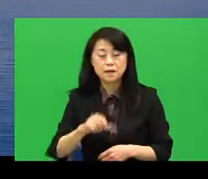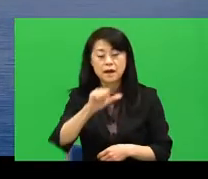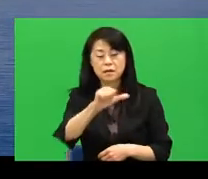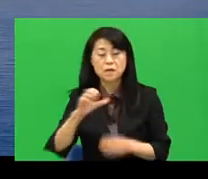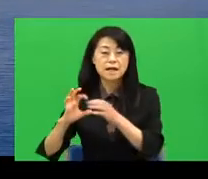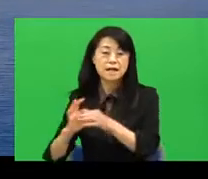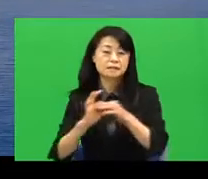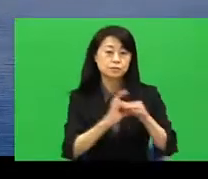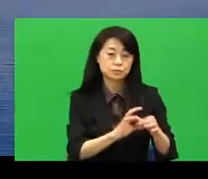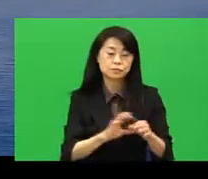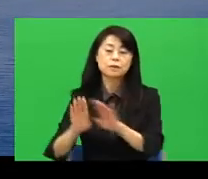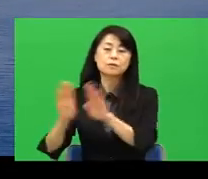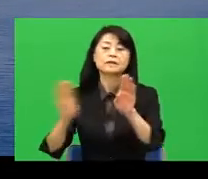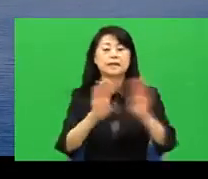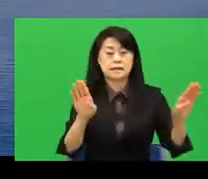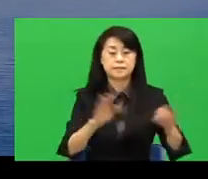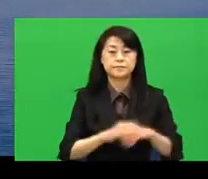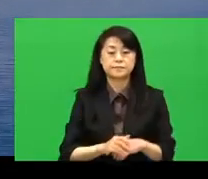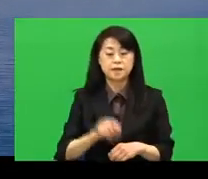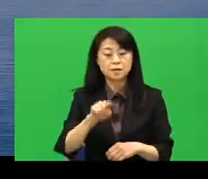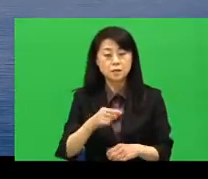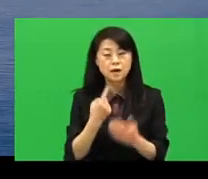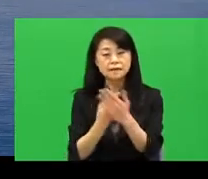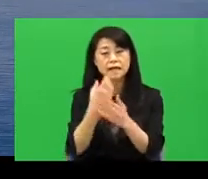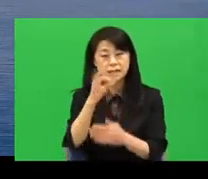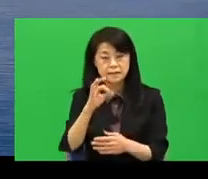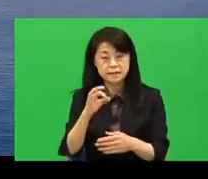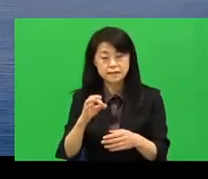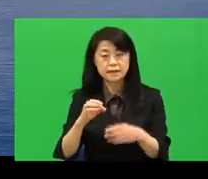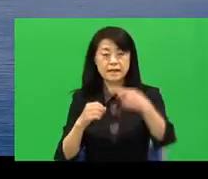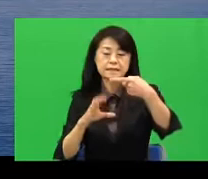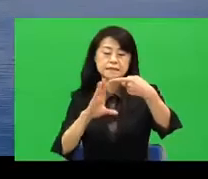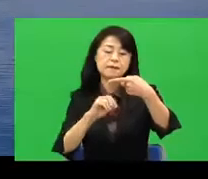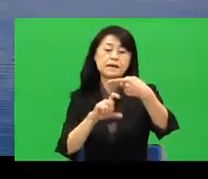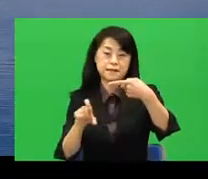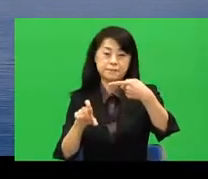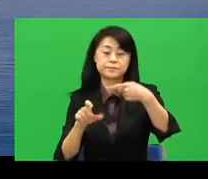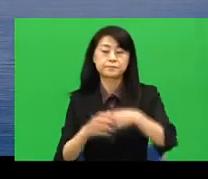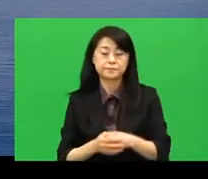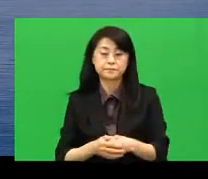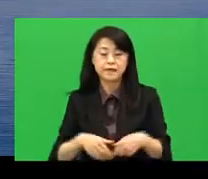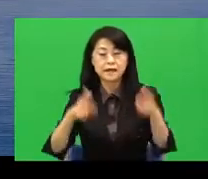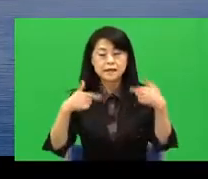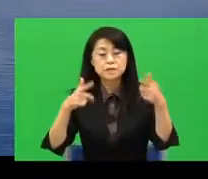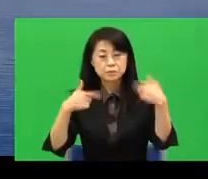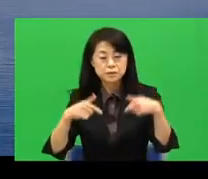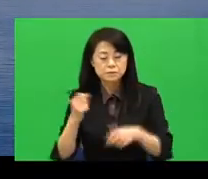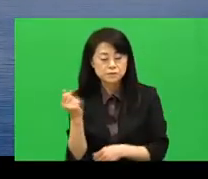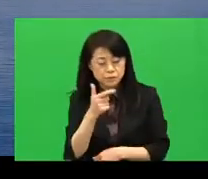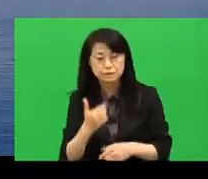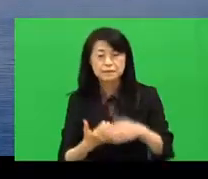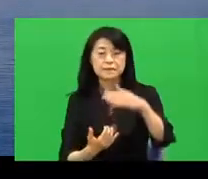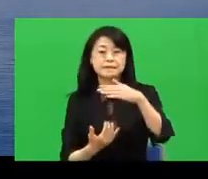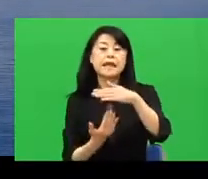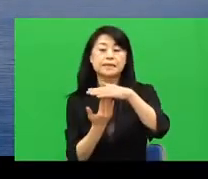5回連続の開催となりますが、こちらの方は参加費1万円ということでございます。いつもすぐに